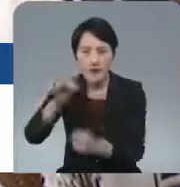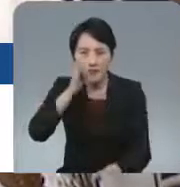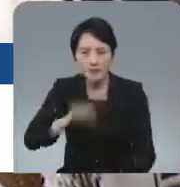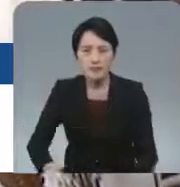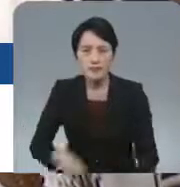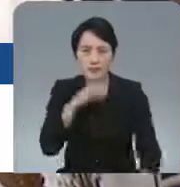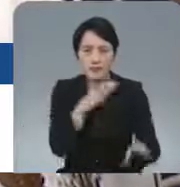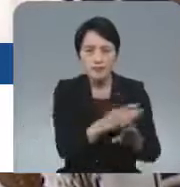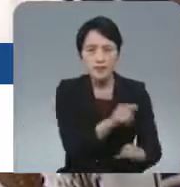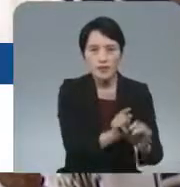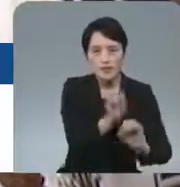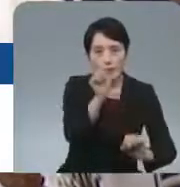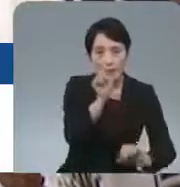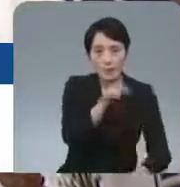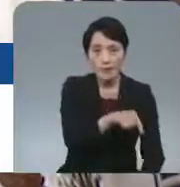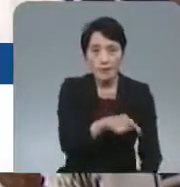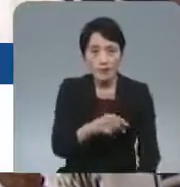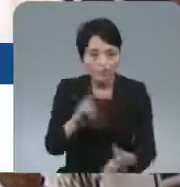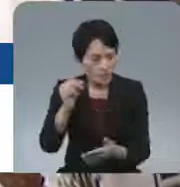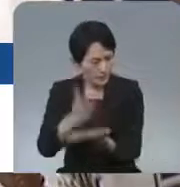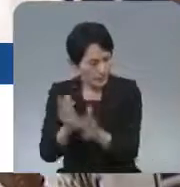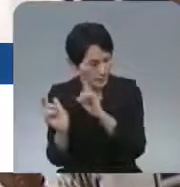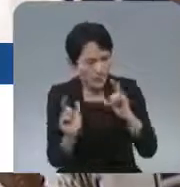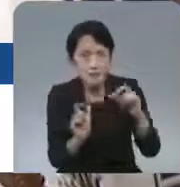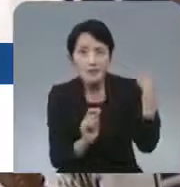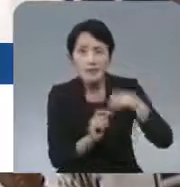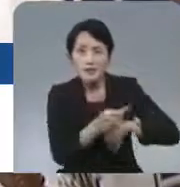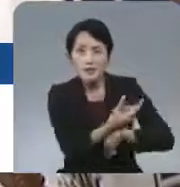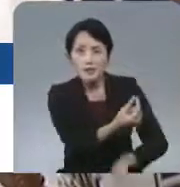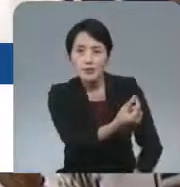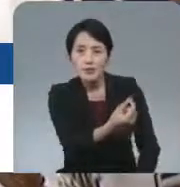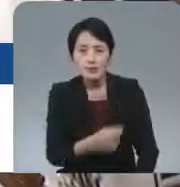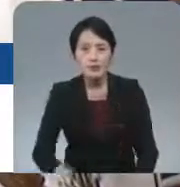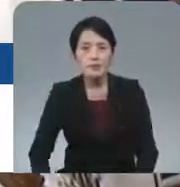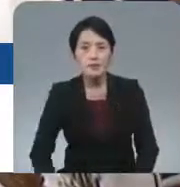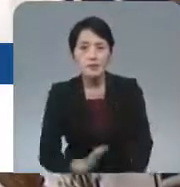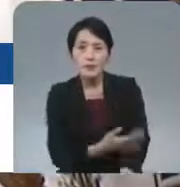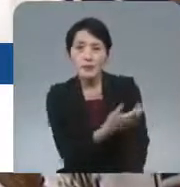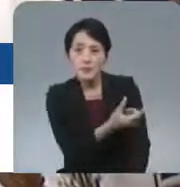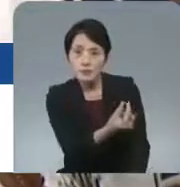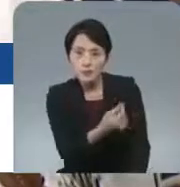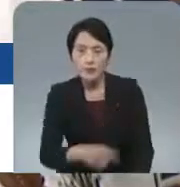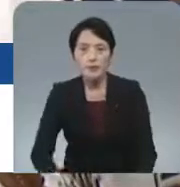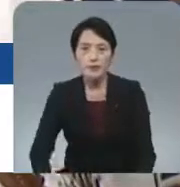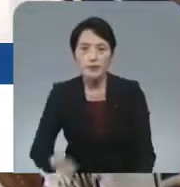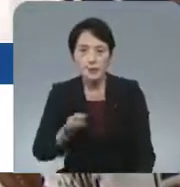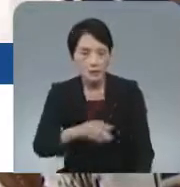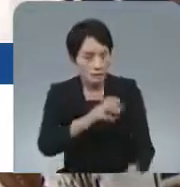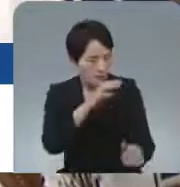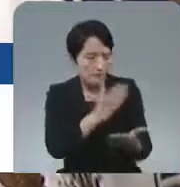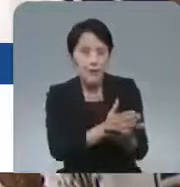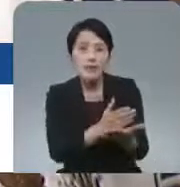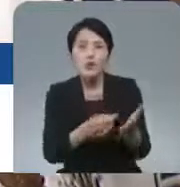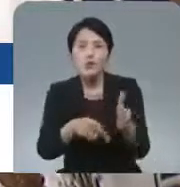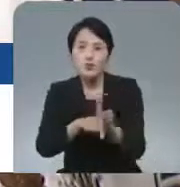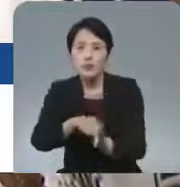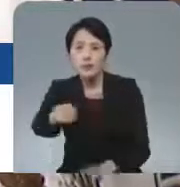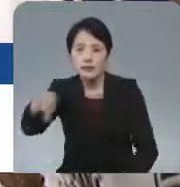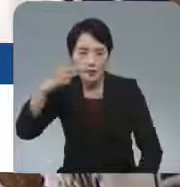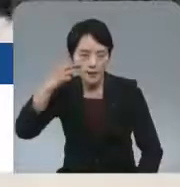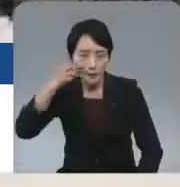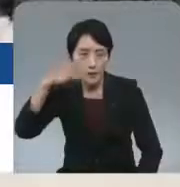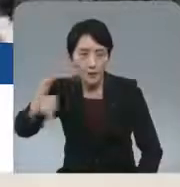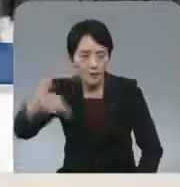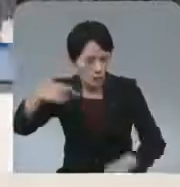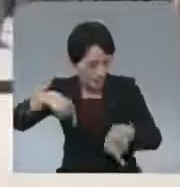này đã phóng trong ngày 11 tháng 1 là tên lửa bộ sư Thanh đối tượng trưng phạt Lần này gồm những người làm việc tại viện Khoa học quốc phòng Bắc